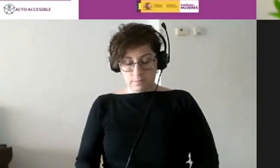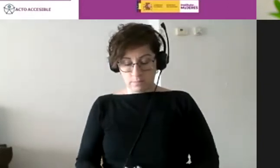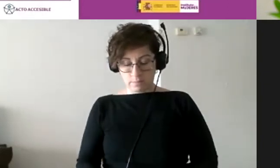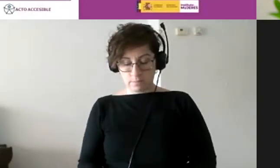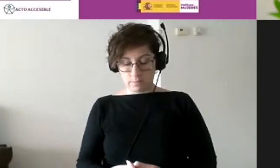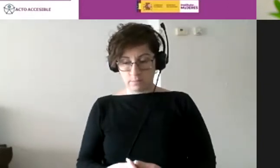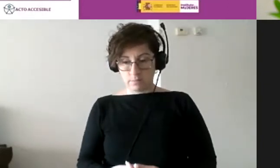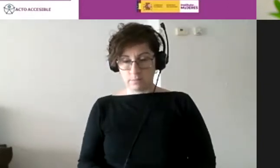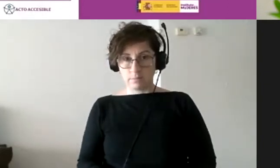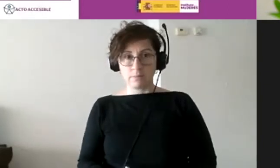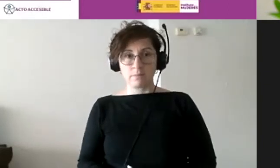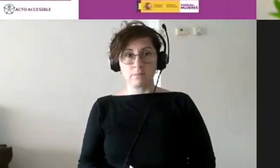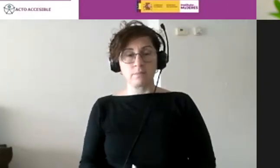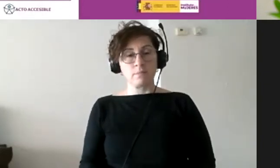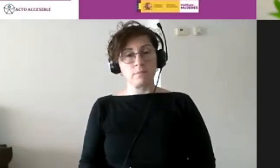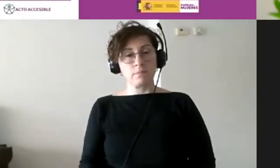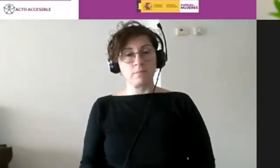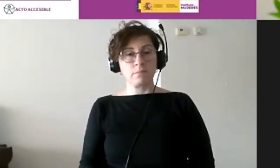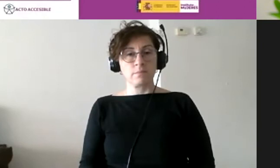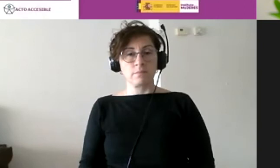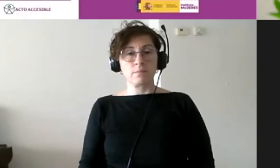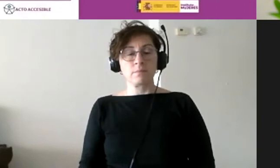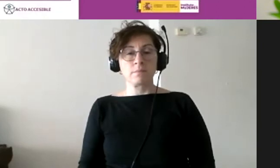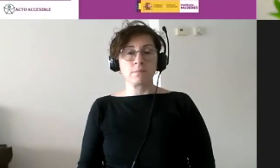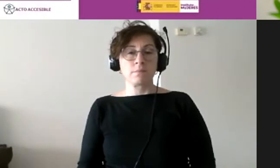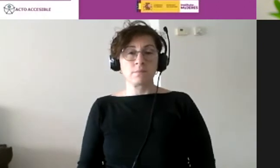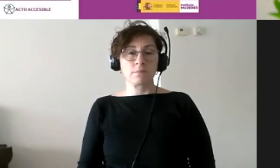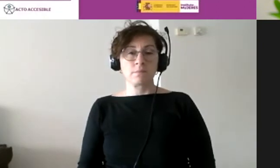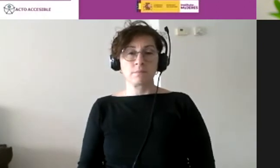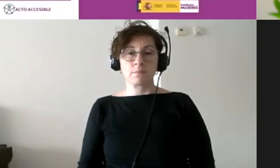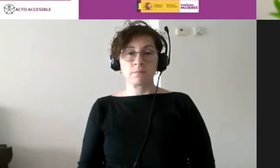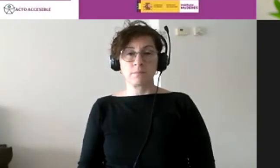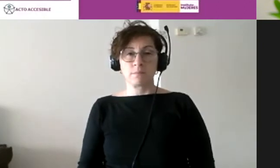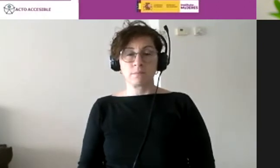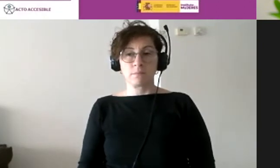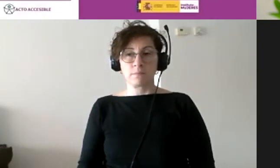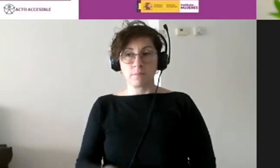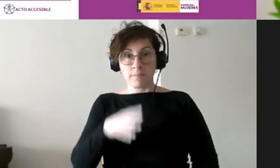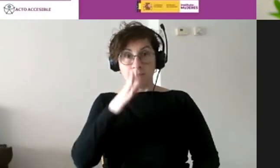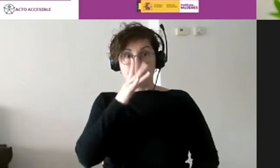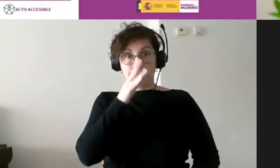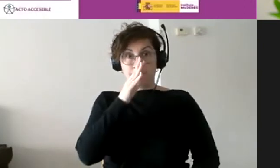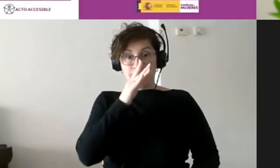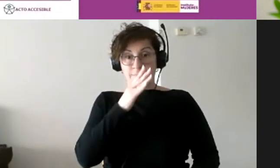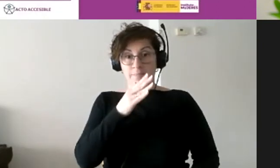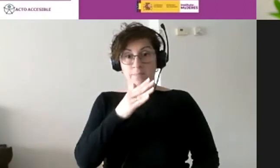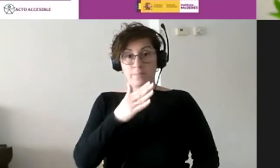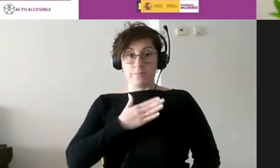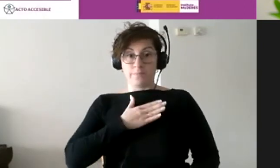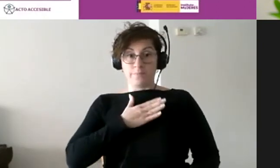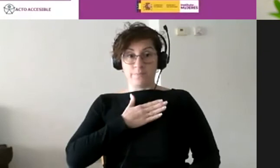Германию. Also, now our center functions as a transit hub, where people come from